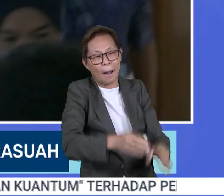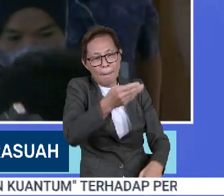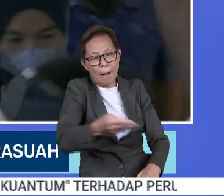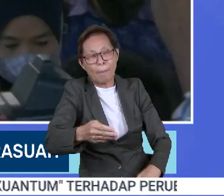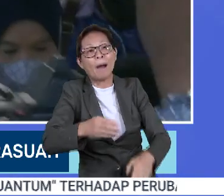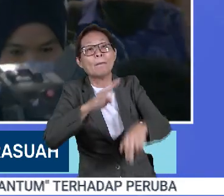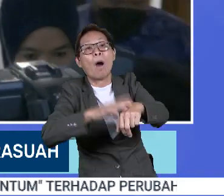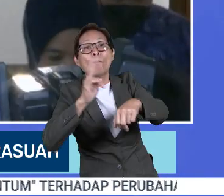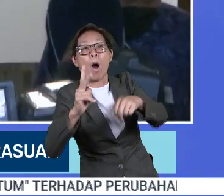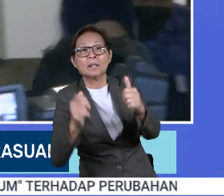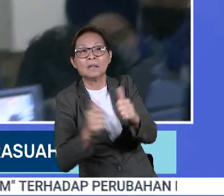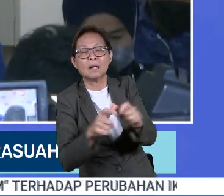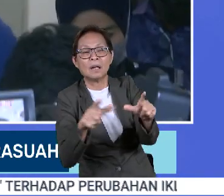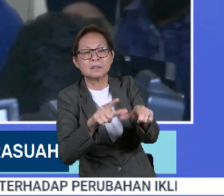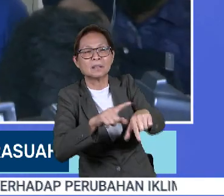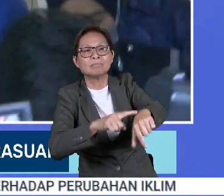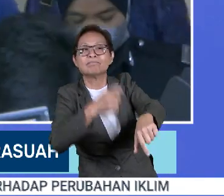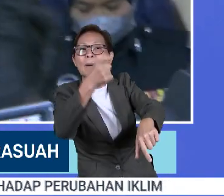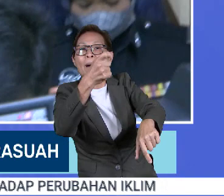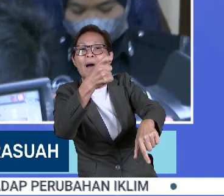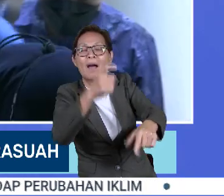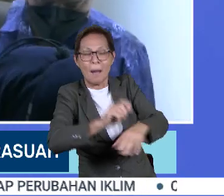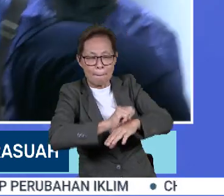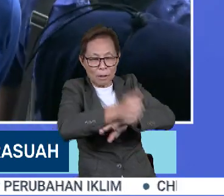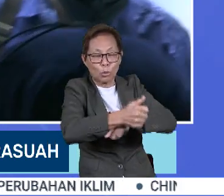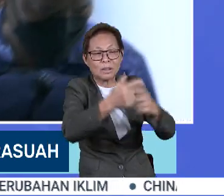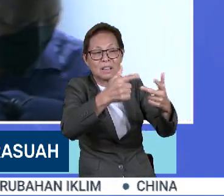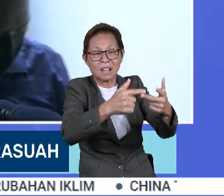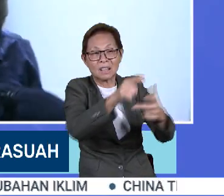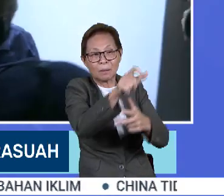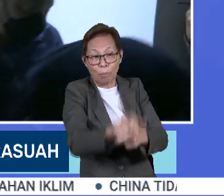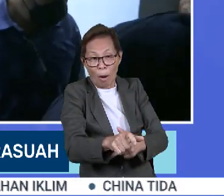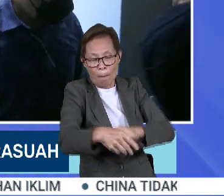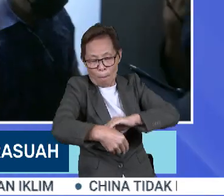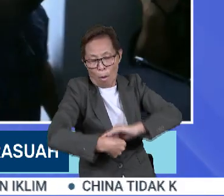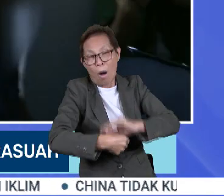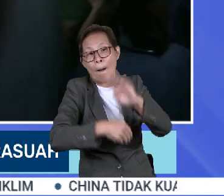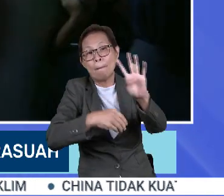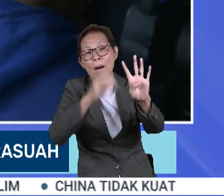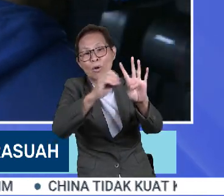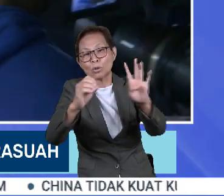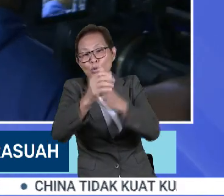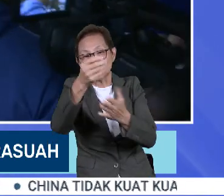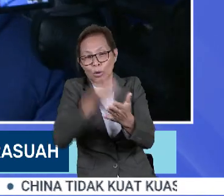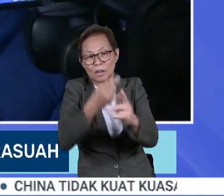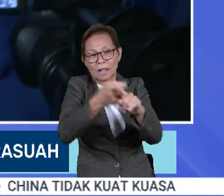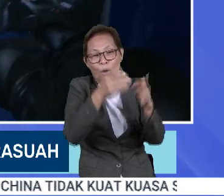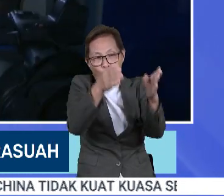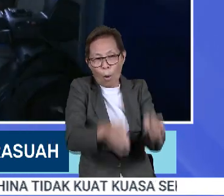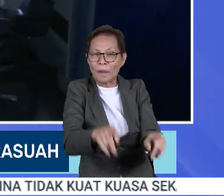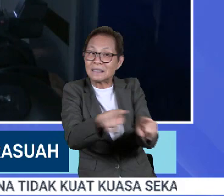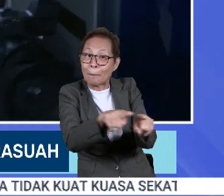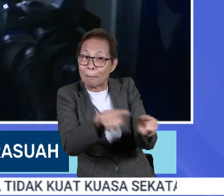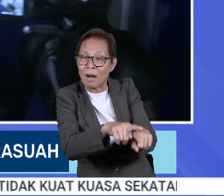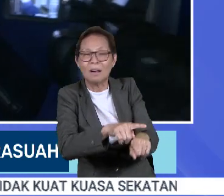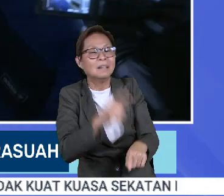musuh dengan licin tamat tempo bagi persetujuan ketiga tertuduh menerima suapan 400 Ringgit daripada orang yang sama